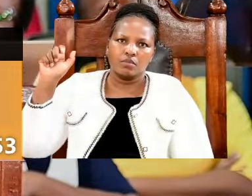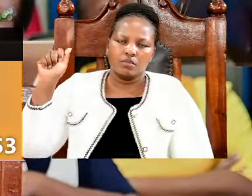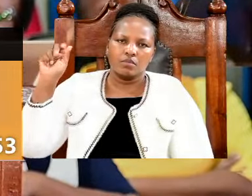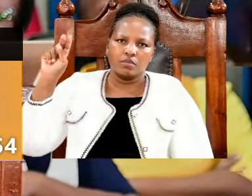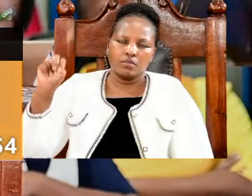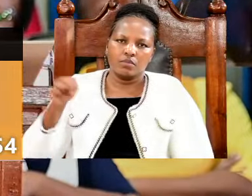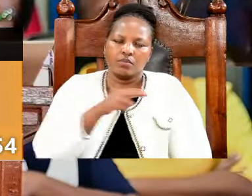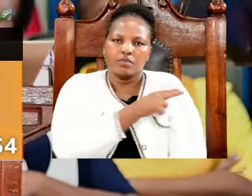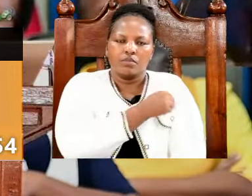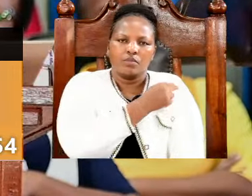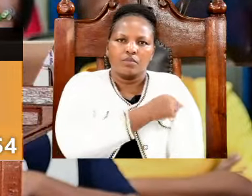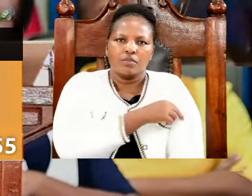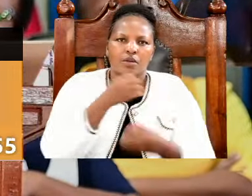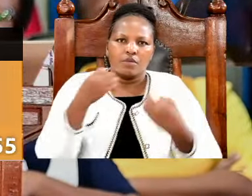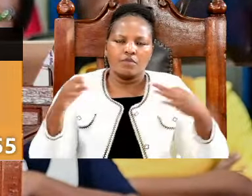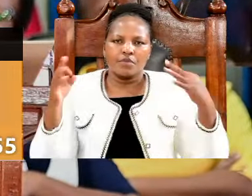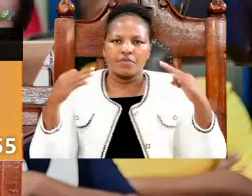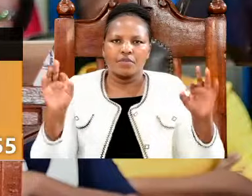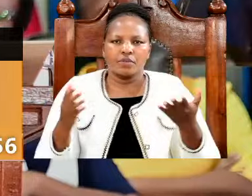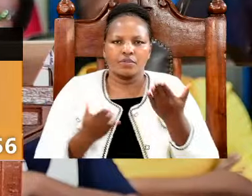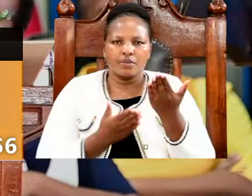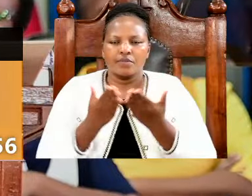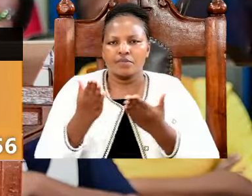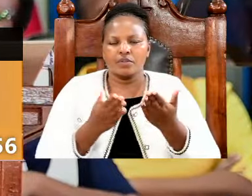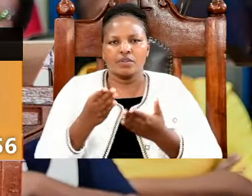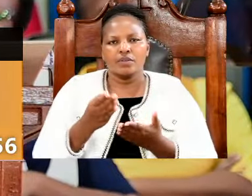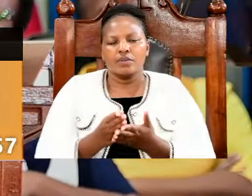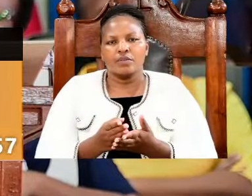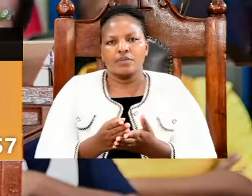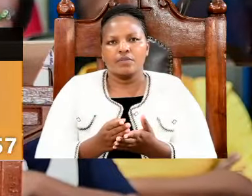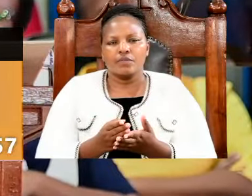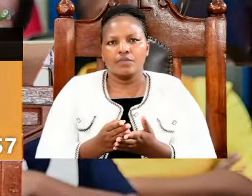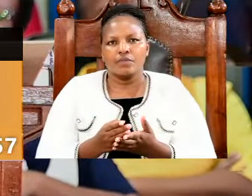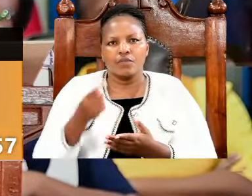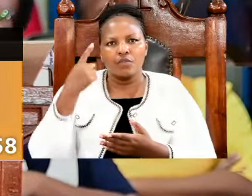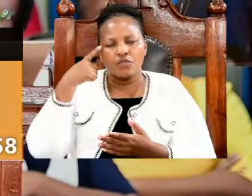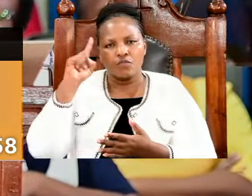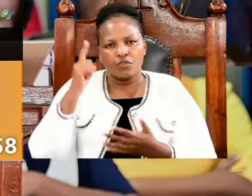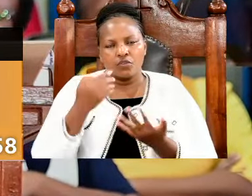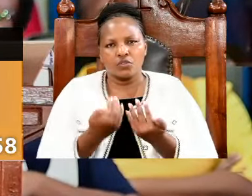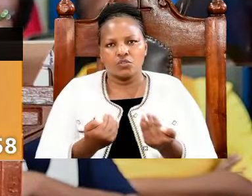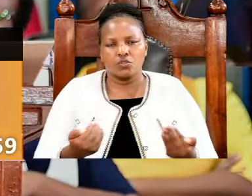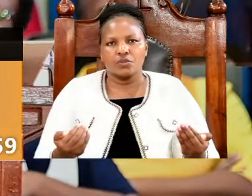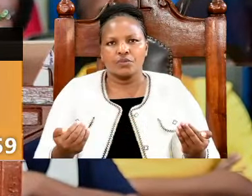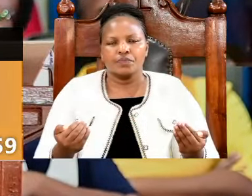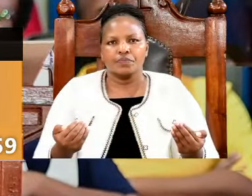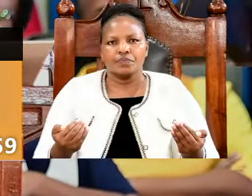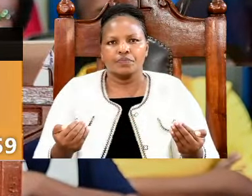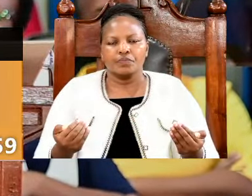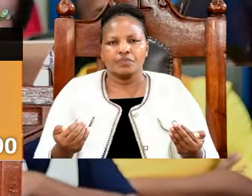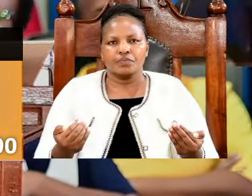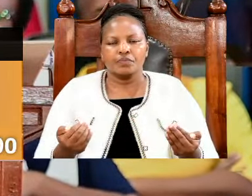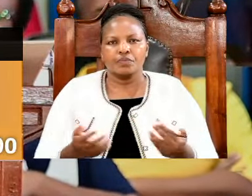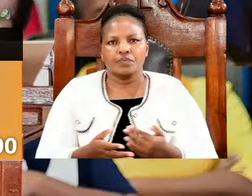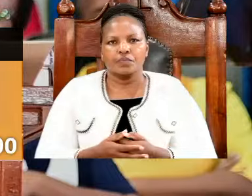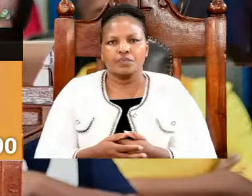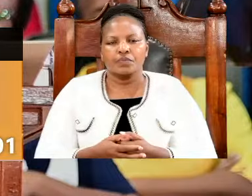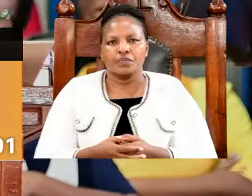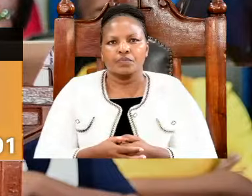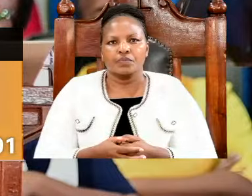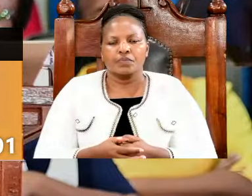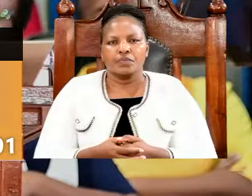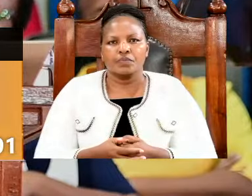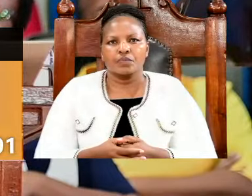na free screening wanafanya, ikiwemo ni pediatric orthopedic screening ambayo itakuwa